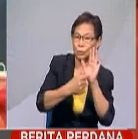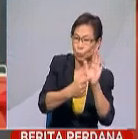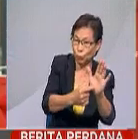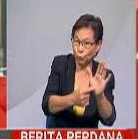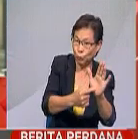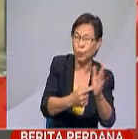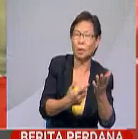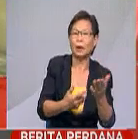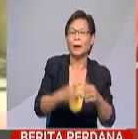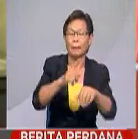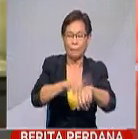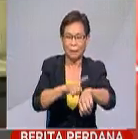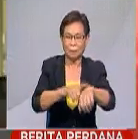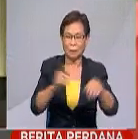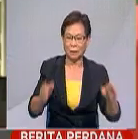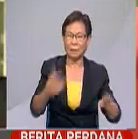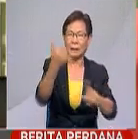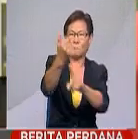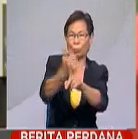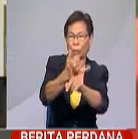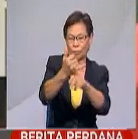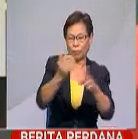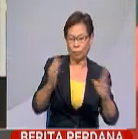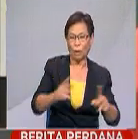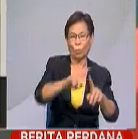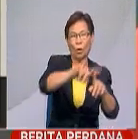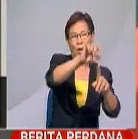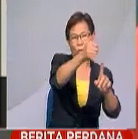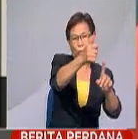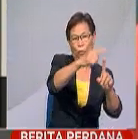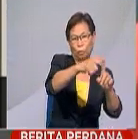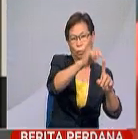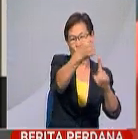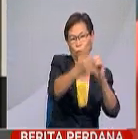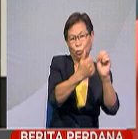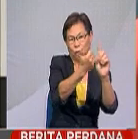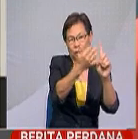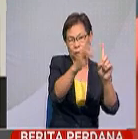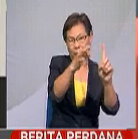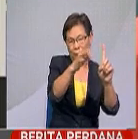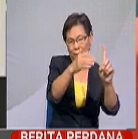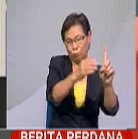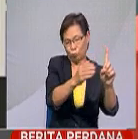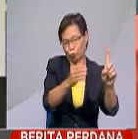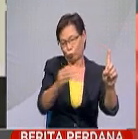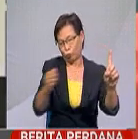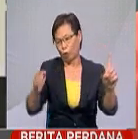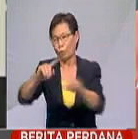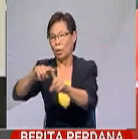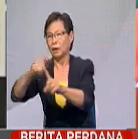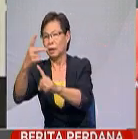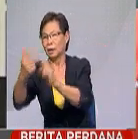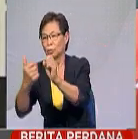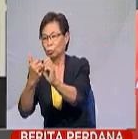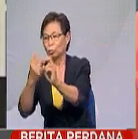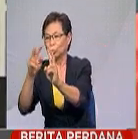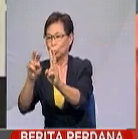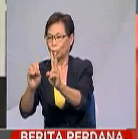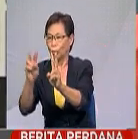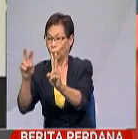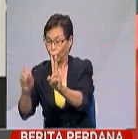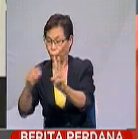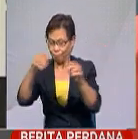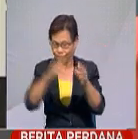ini tempohnya pada 6 bulan daripada bulan Oktober 2019 sehinggalah ke bulan Mac 2020